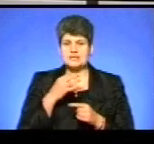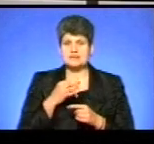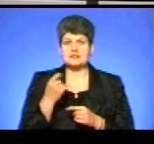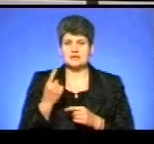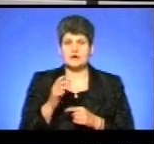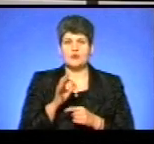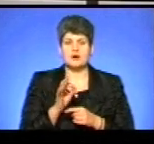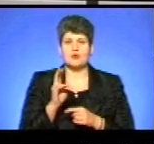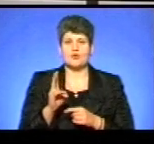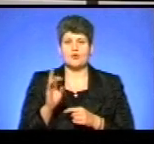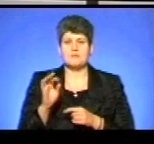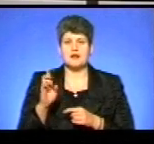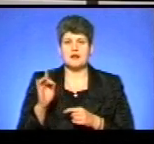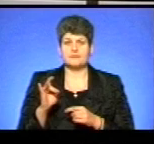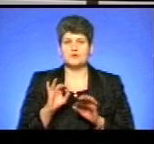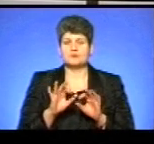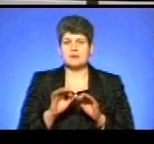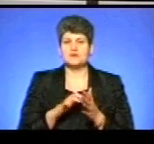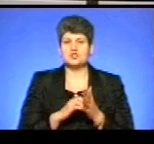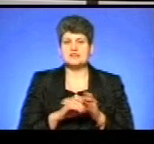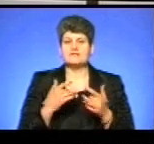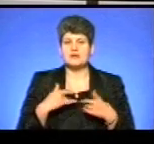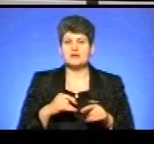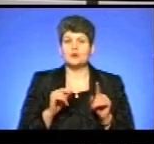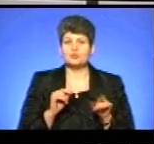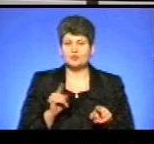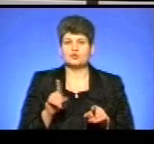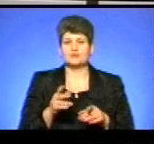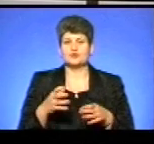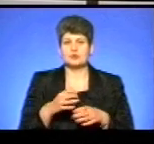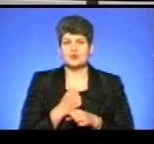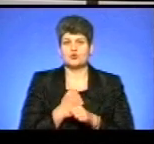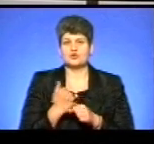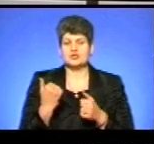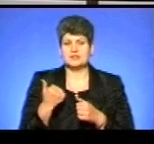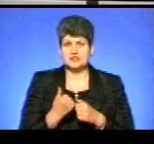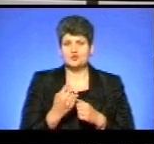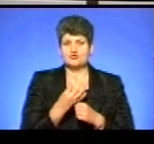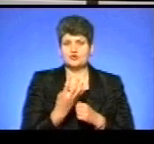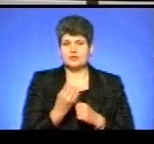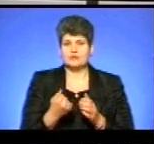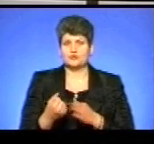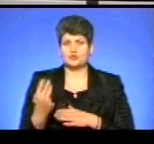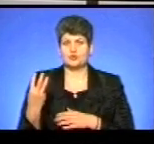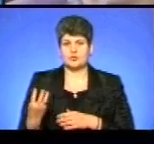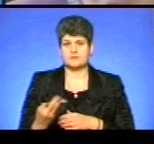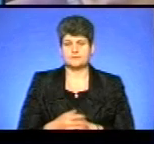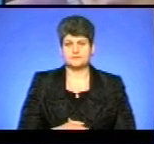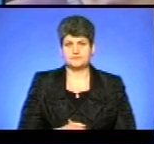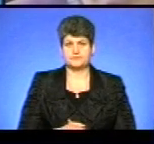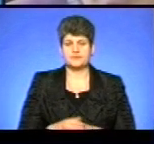– Ольга Кобилянська. Розповіла, причина звільнення у тому, що листоношам скоротили робочий тиждень із 4 днів до 3.